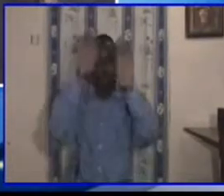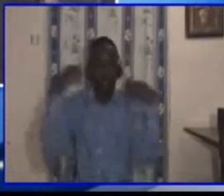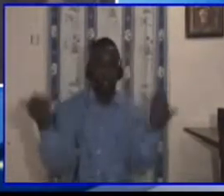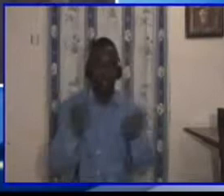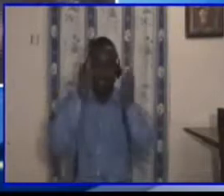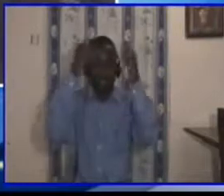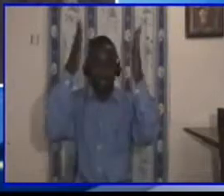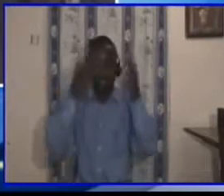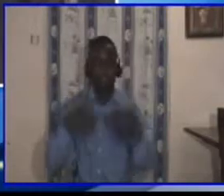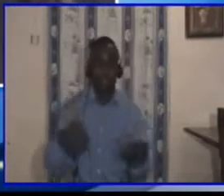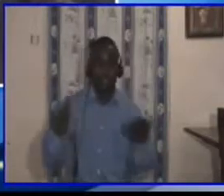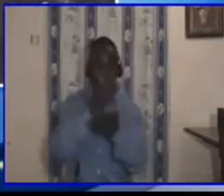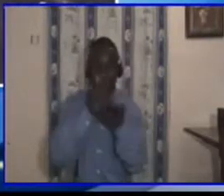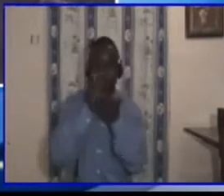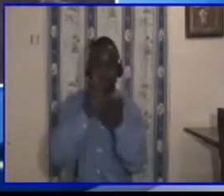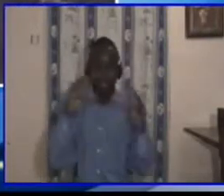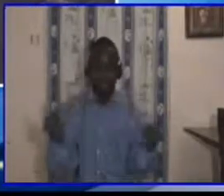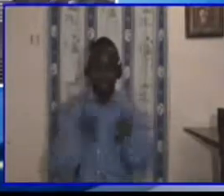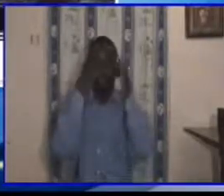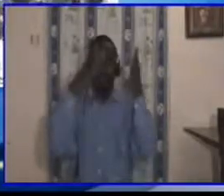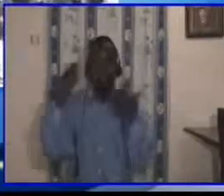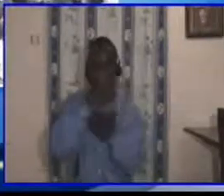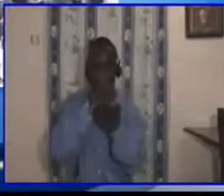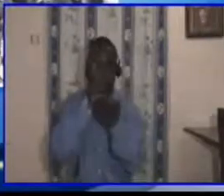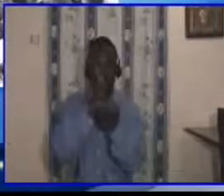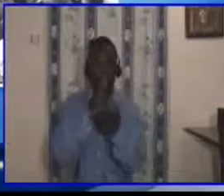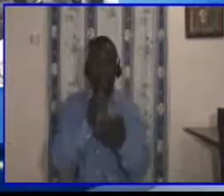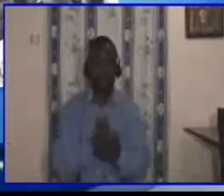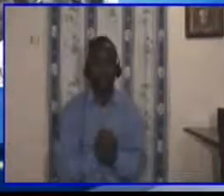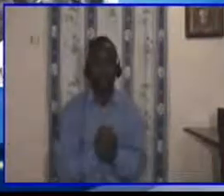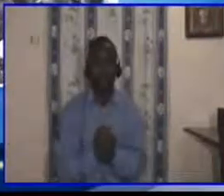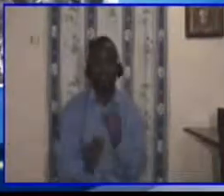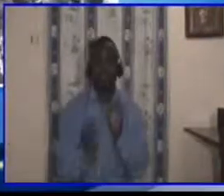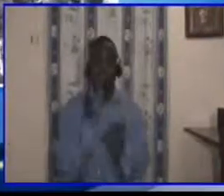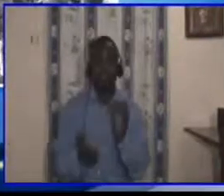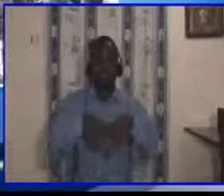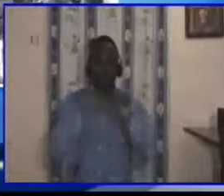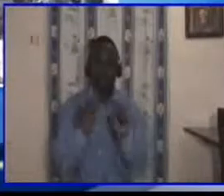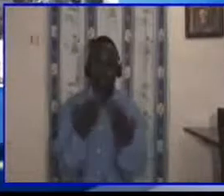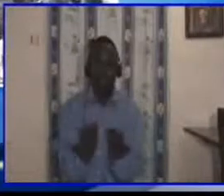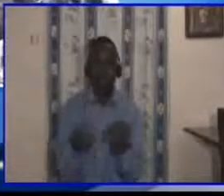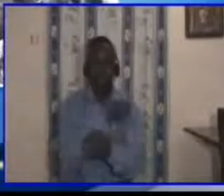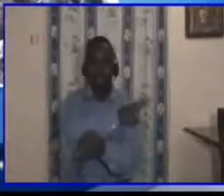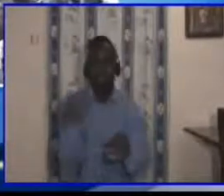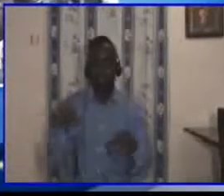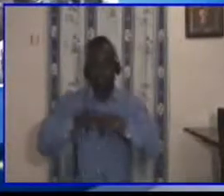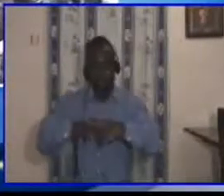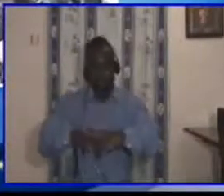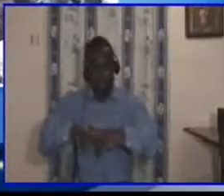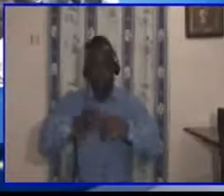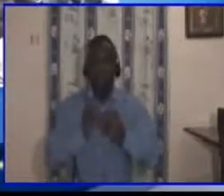sposa di cristo lo credete di te amen